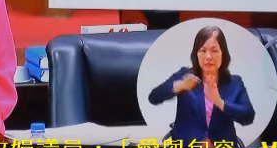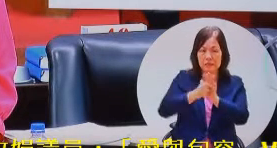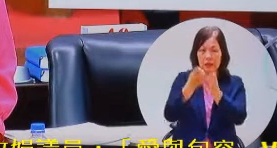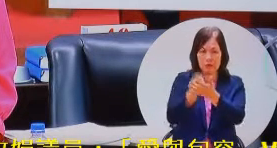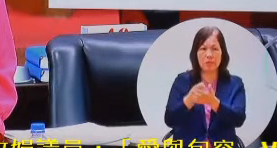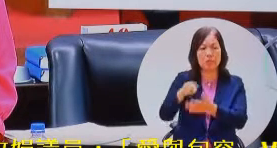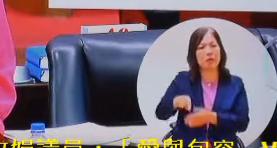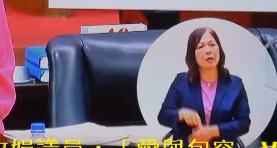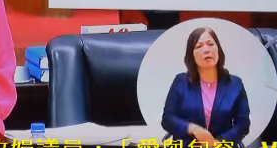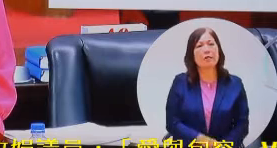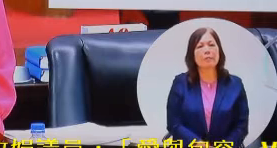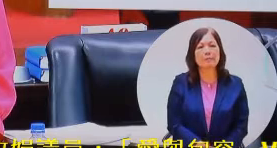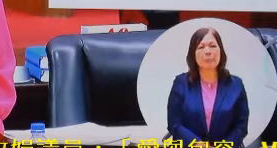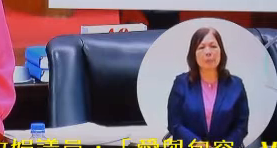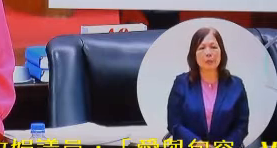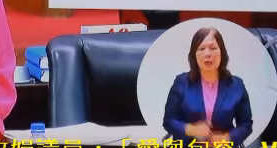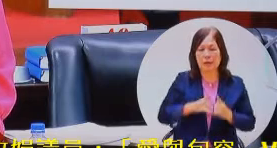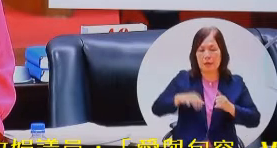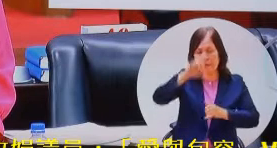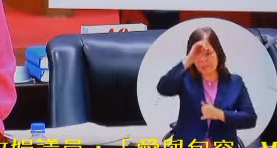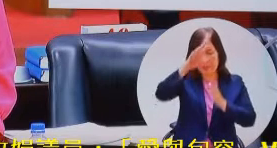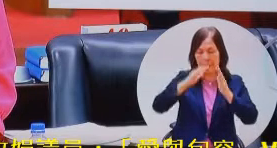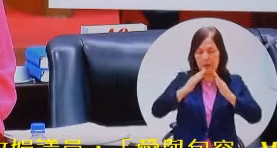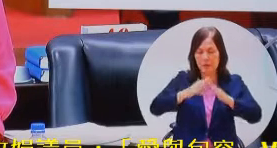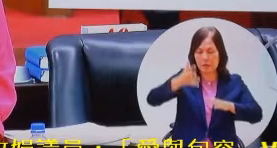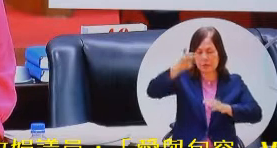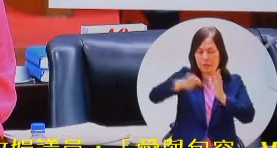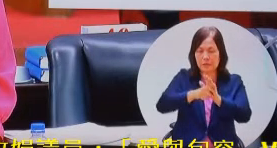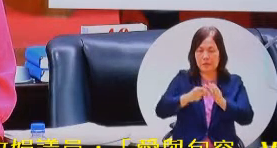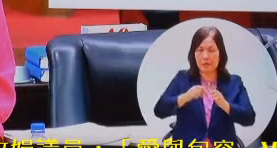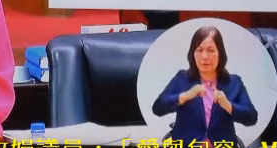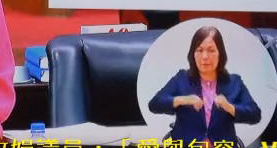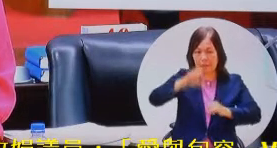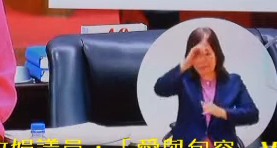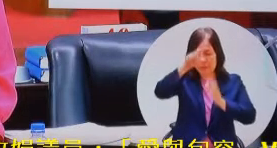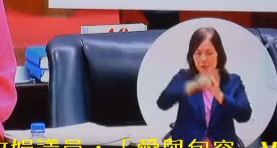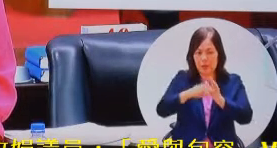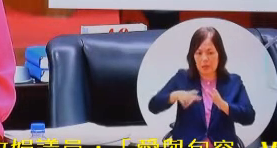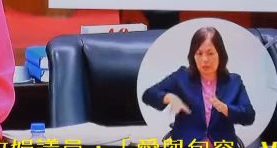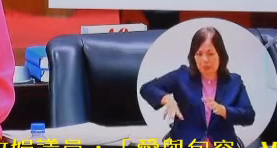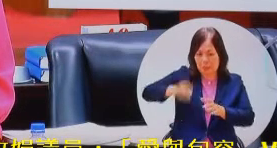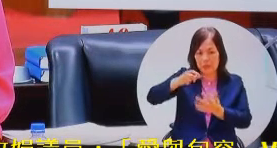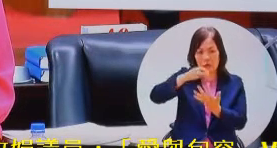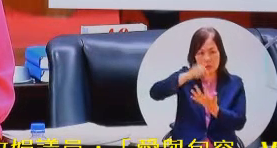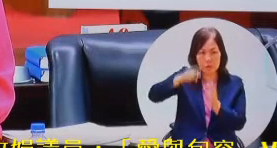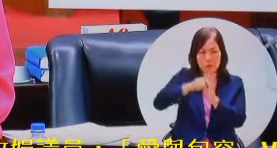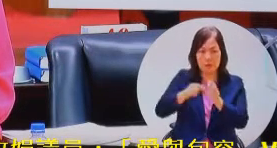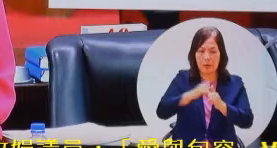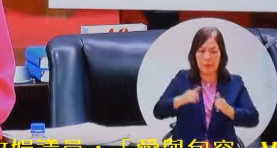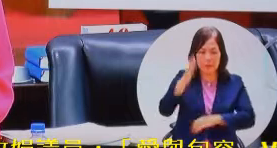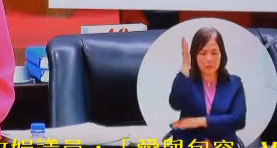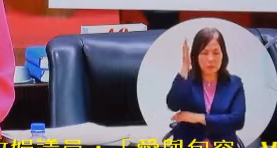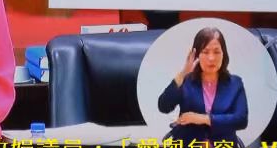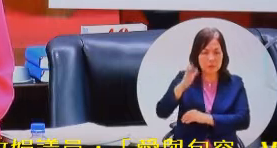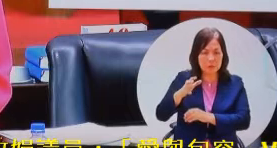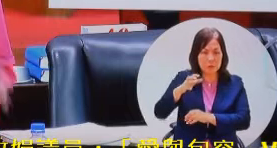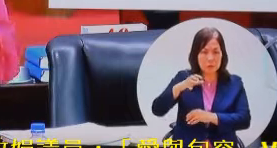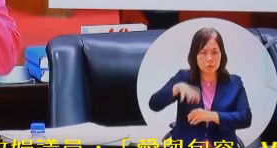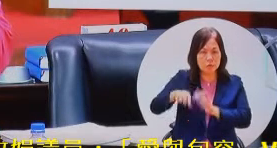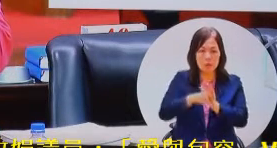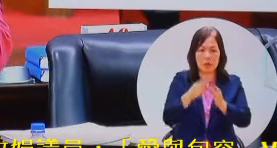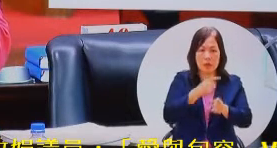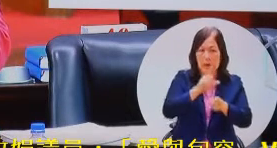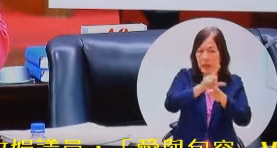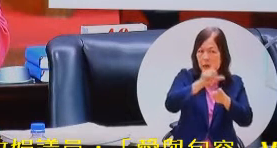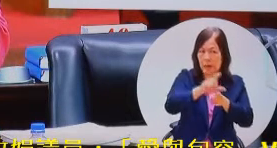的民进党市长初选的时候，他们利用他们民政局的政治公办里面，对着我们